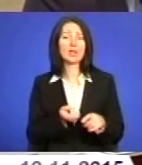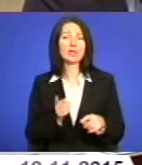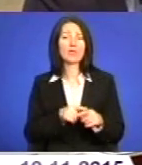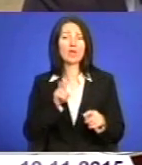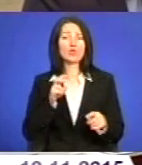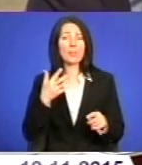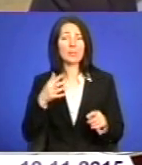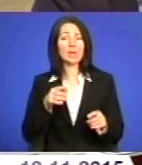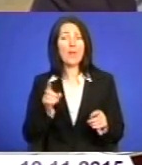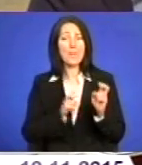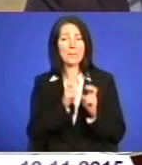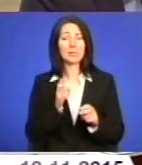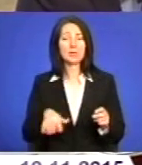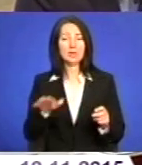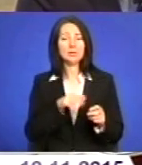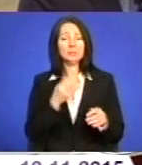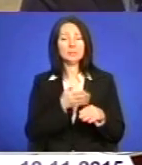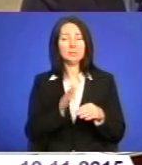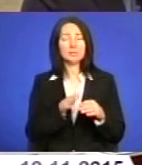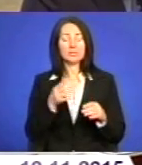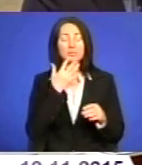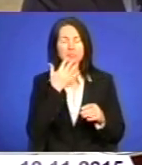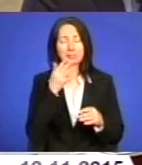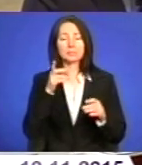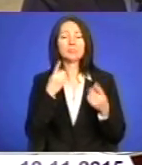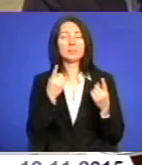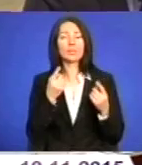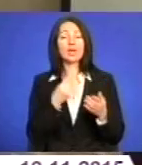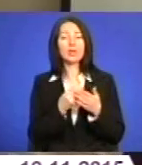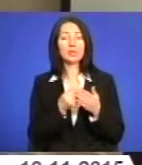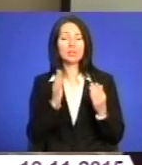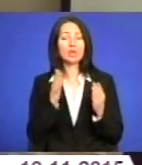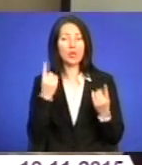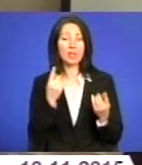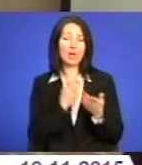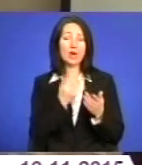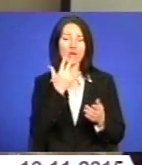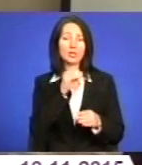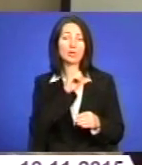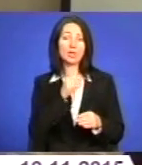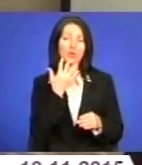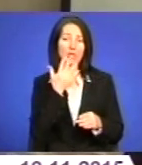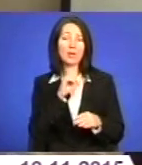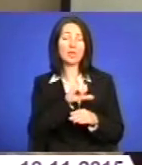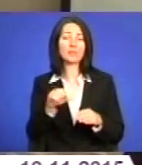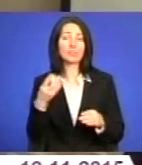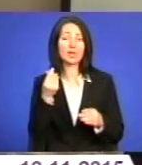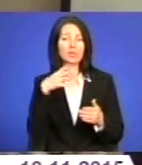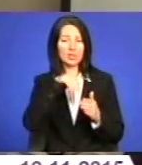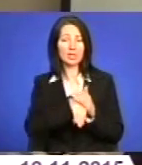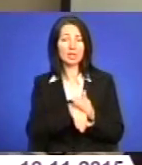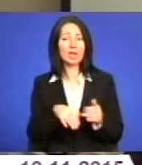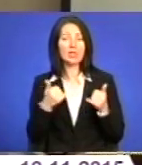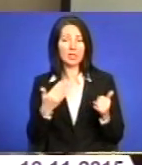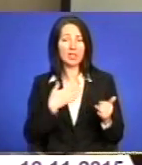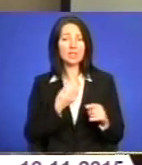часткою іноземного капіталу лише одне має канадські інвестиції. Для нас це дуже мало, оскільки дуже багато, у нас